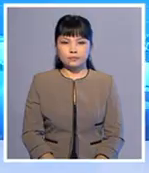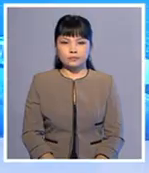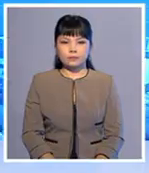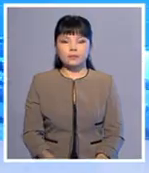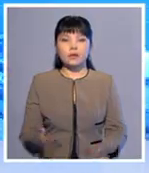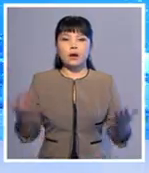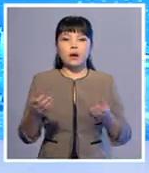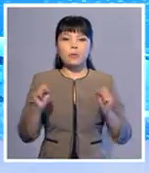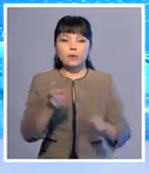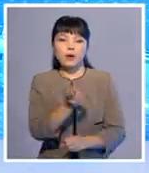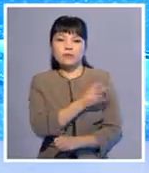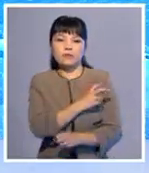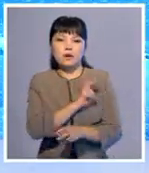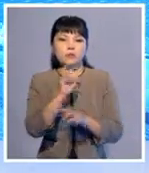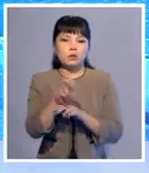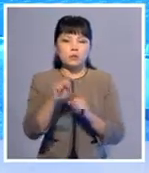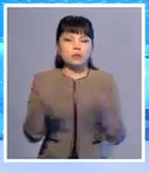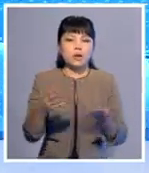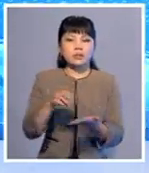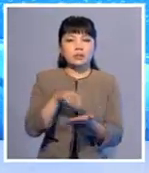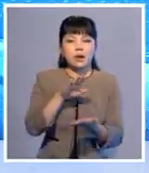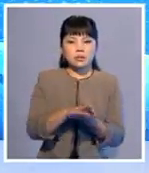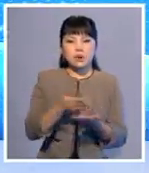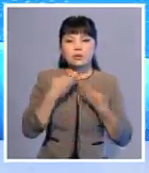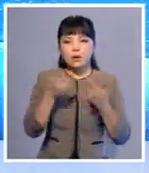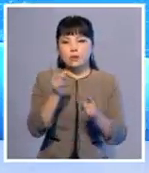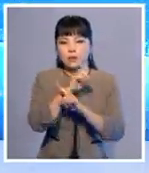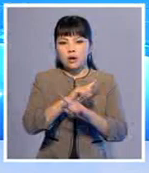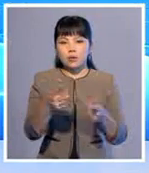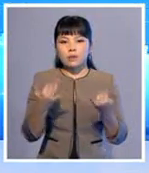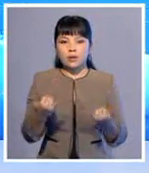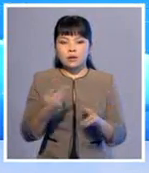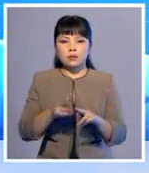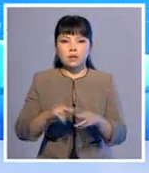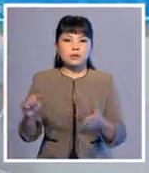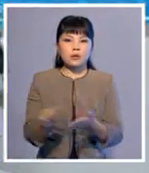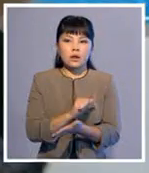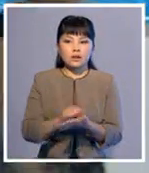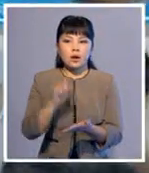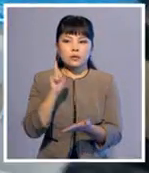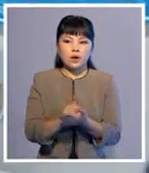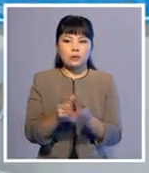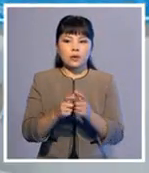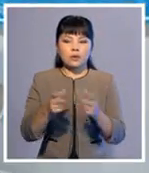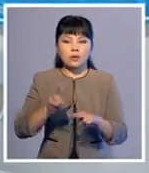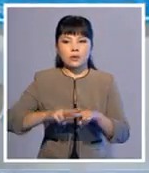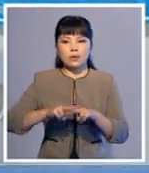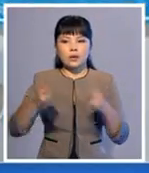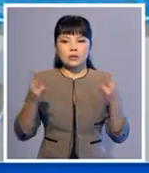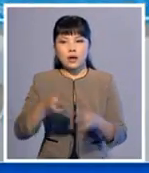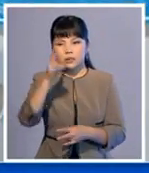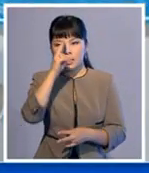Енді қай емханаға барсаңыз да, қайда тіркелгеніңіз туралы мәлімет сұралмайды. Бірақ қолыңызда төлқұжатыңыз болуы тиіс. Алдағы 2